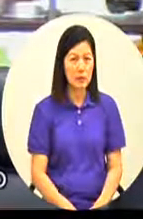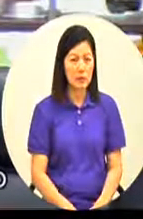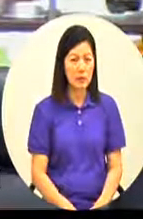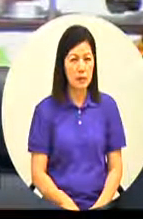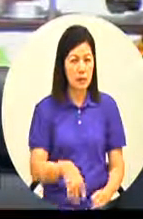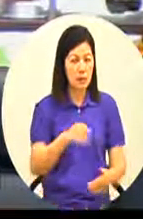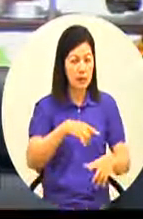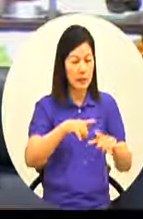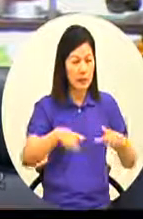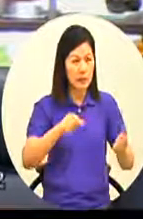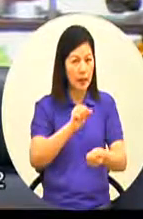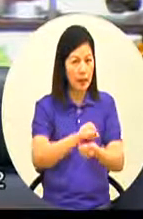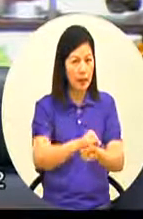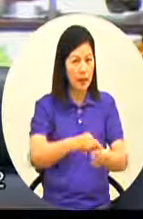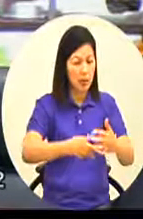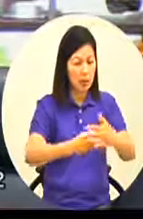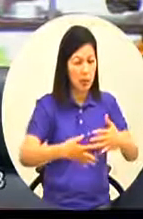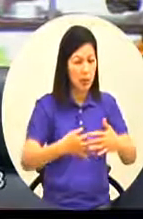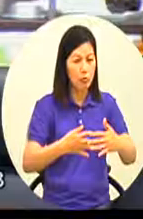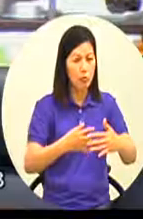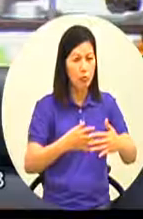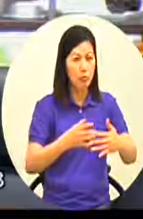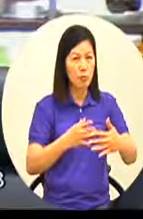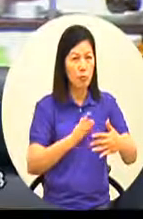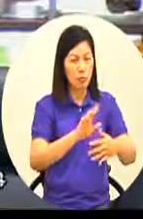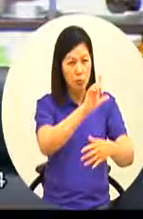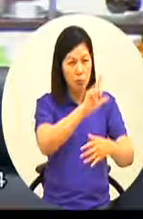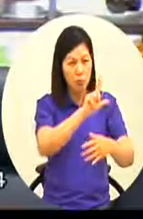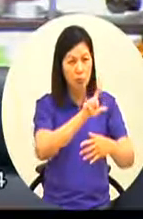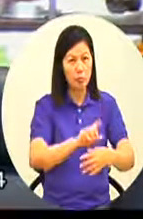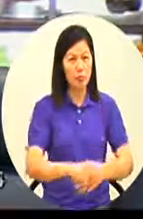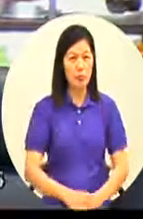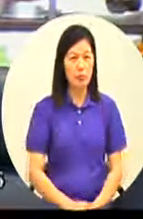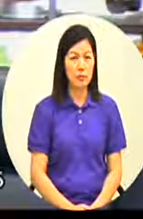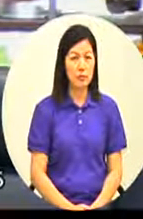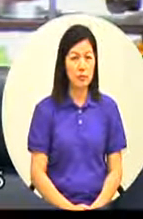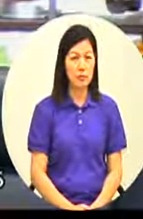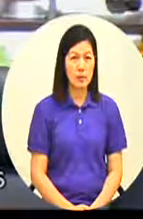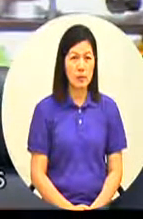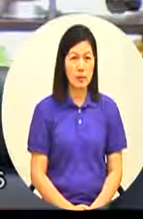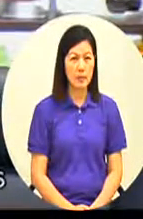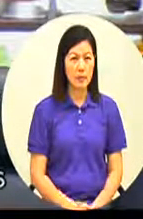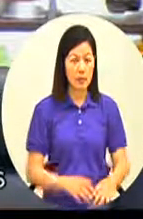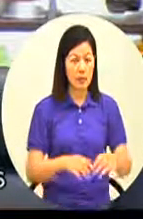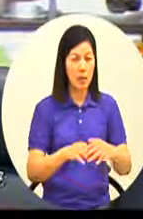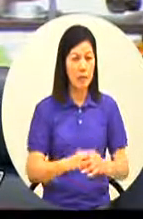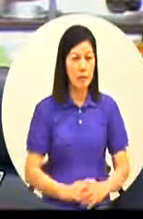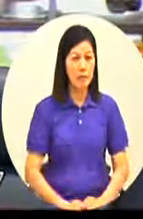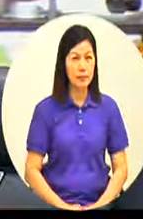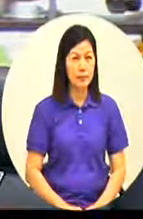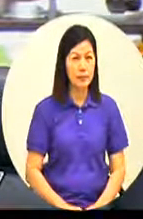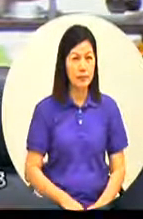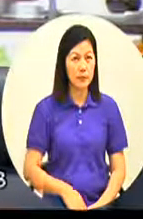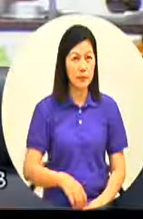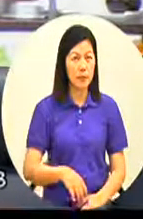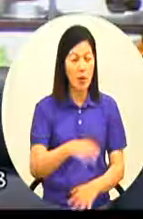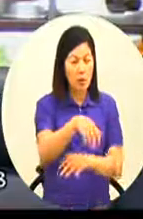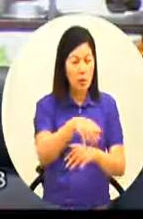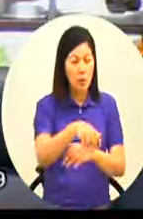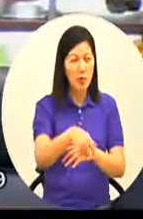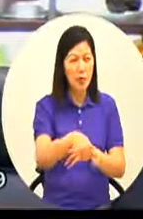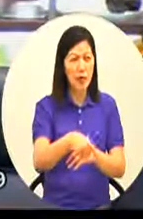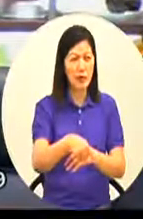清湖上面的那个 挖那个清障的一个